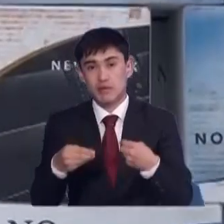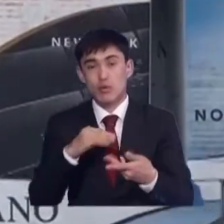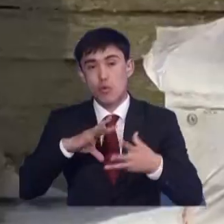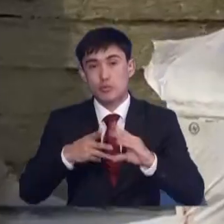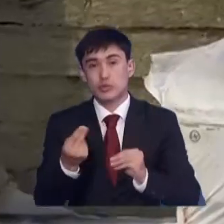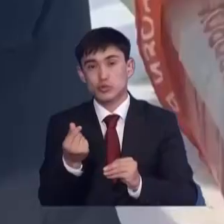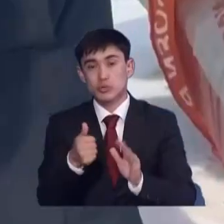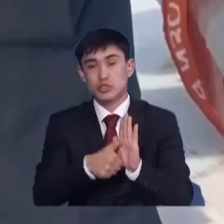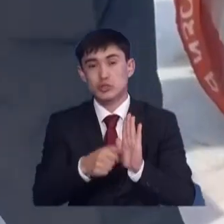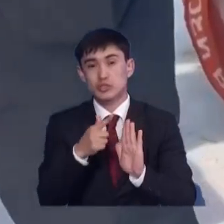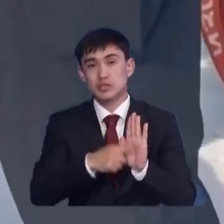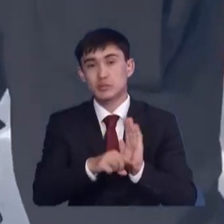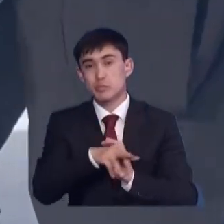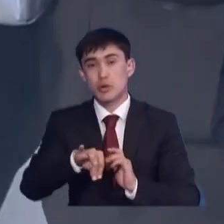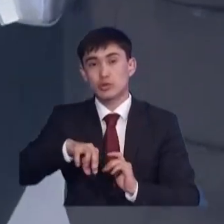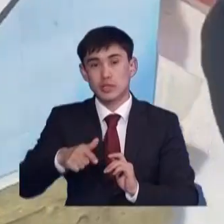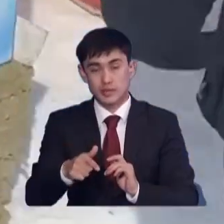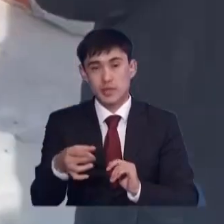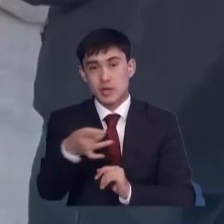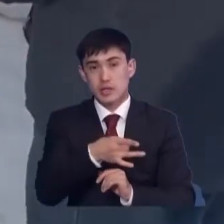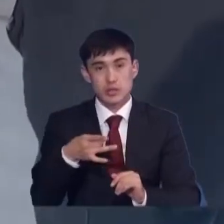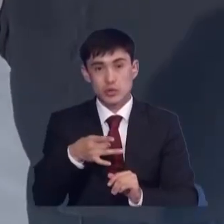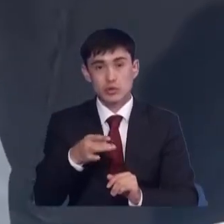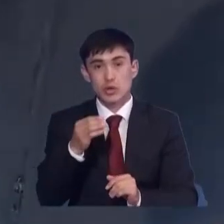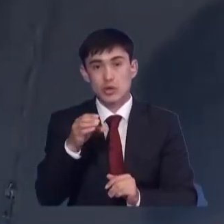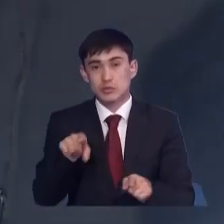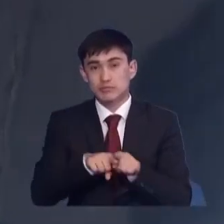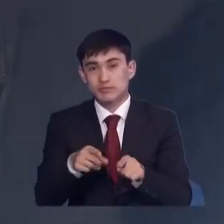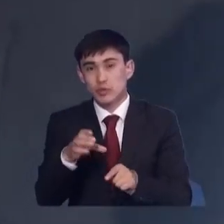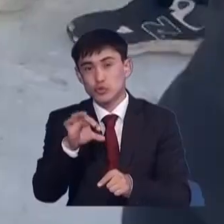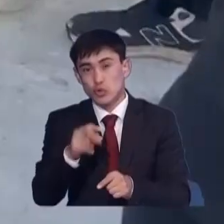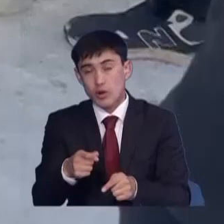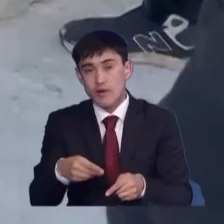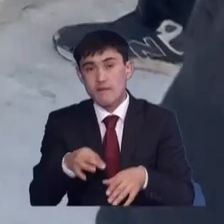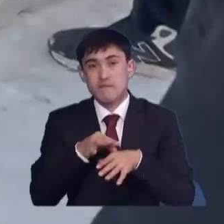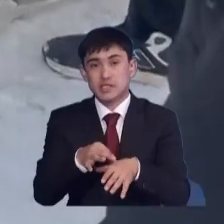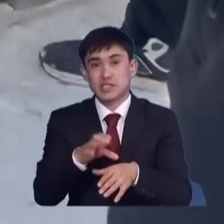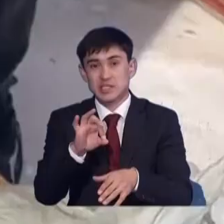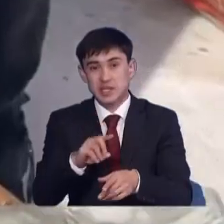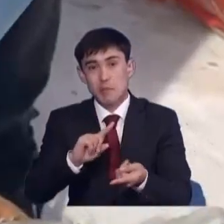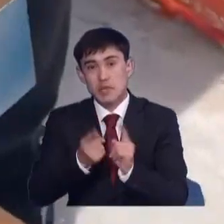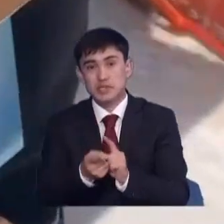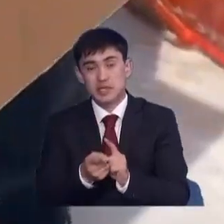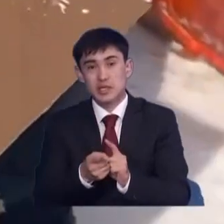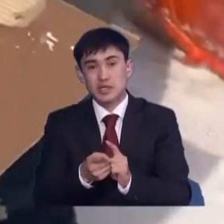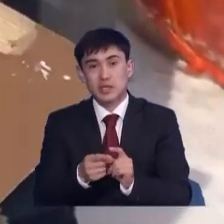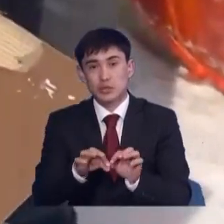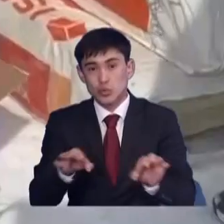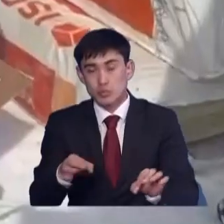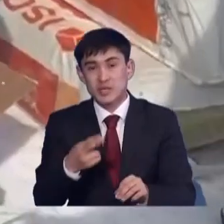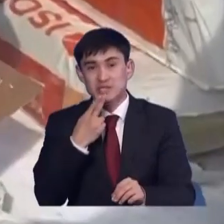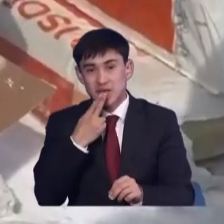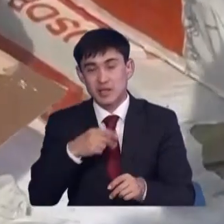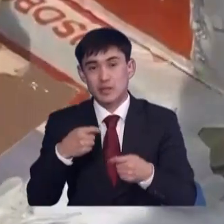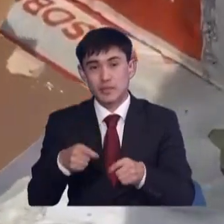сумму 670 миллионов тенге. В регион под видом соли пытались ввести сыр, а вместо труб – сигареты. В одной из машин были обнаружены